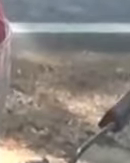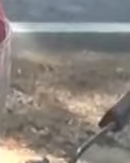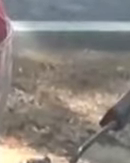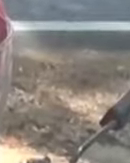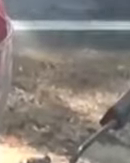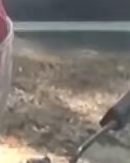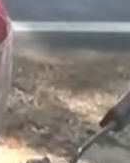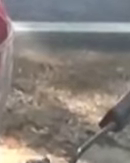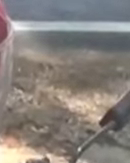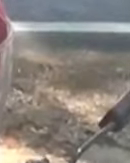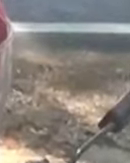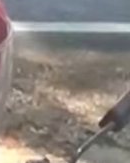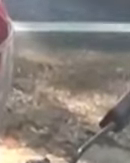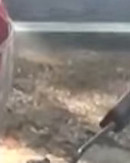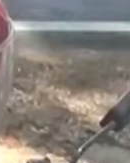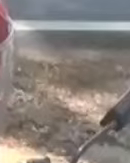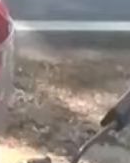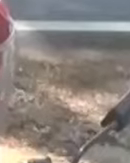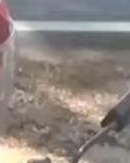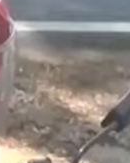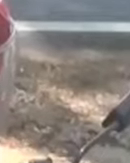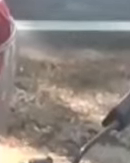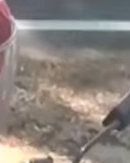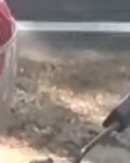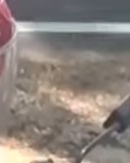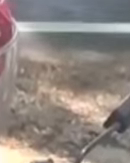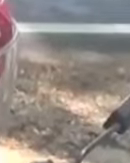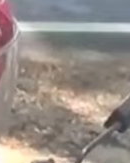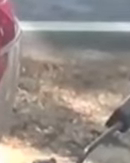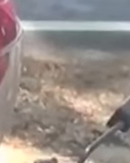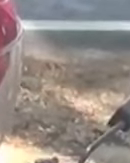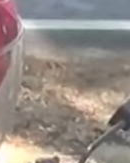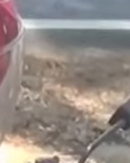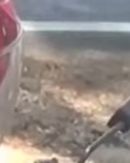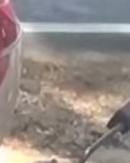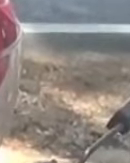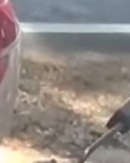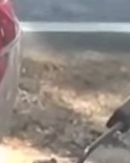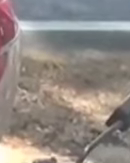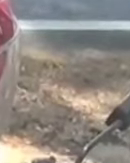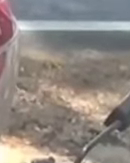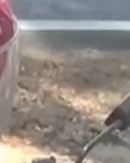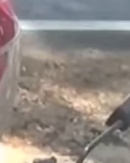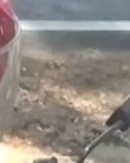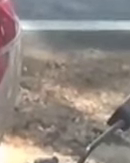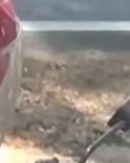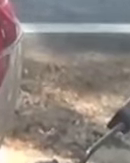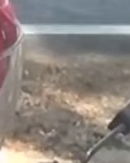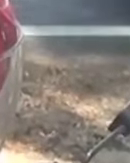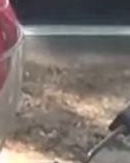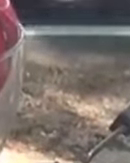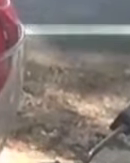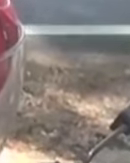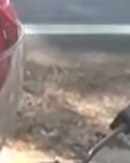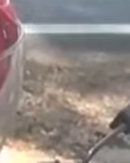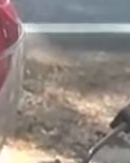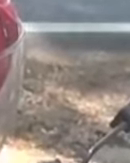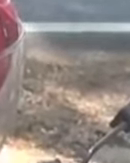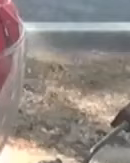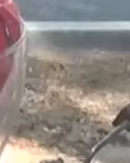Melakukan ekshumasi. Ekshumasi itu untuk memastikan benar tidaknya meninggalnya ini